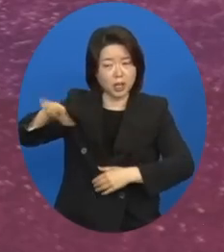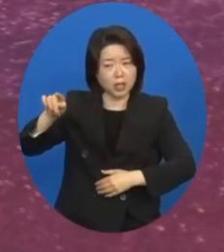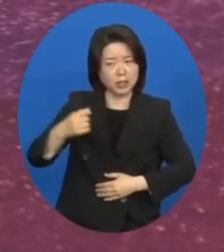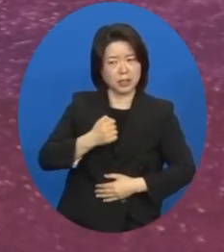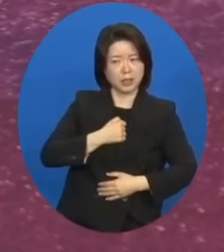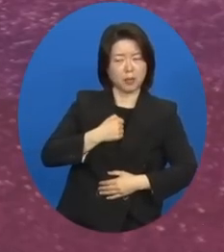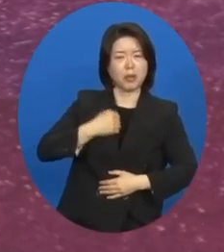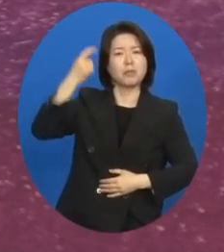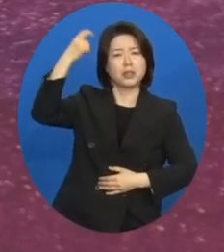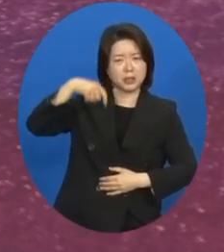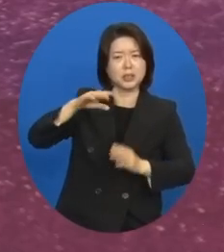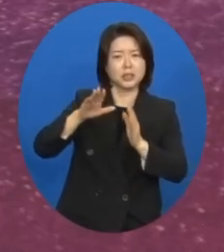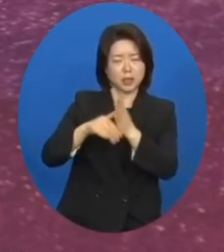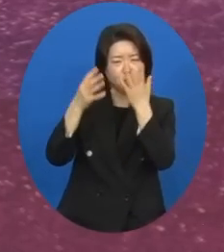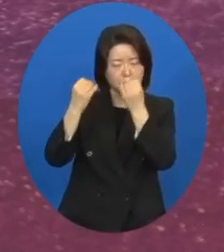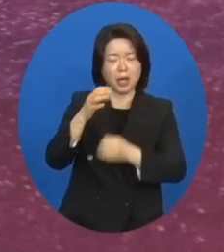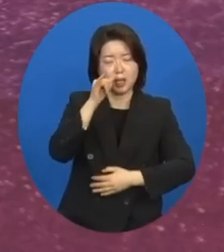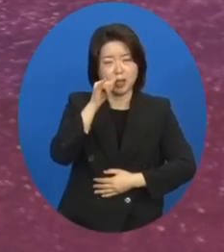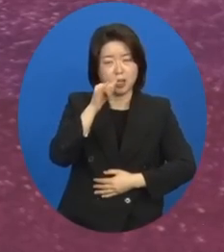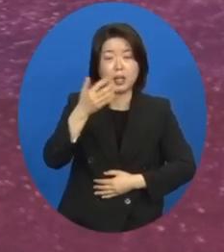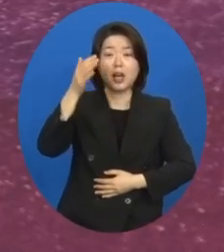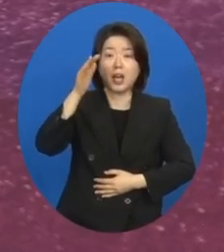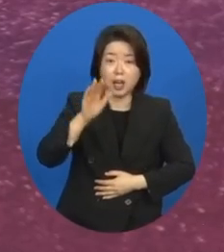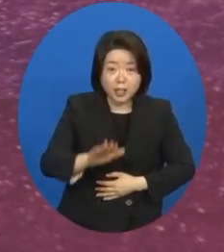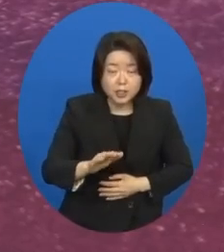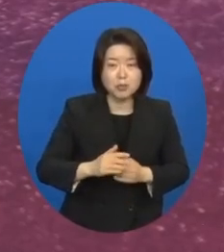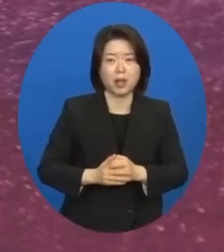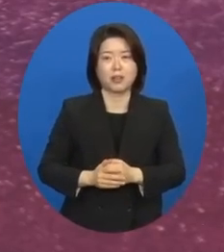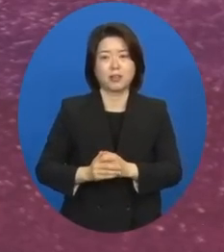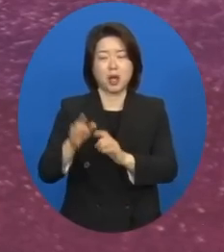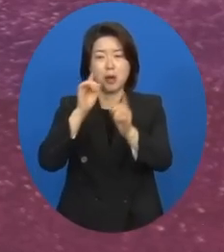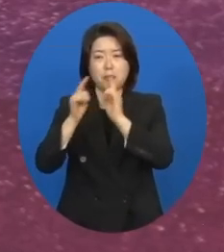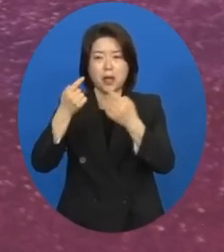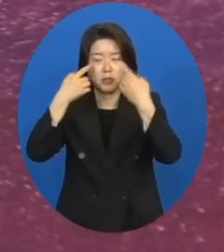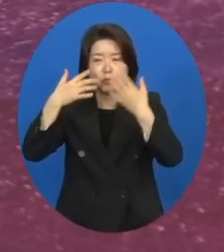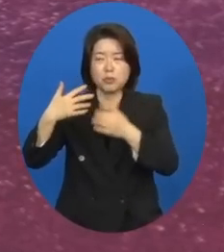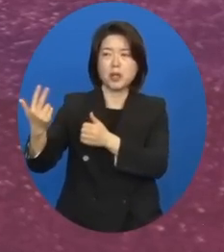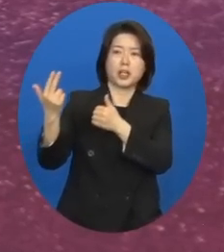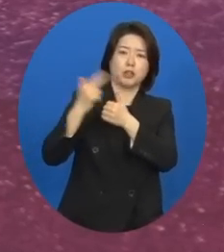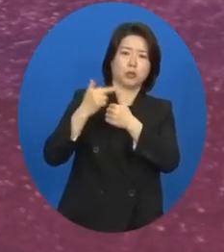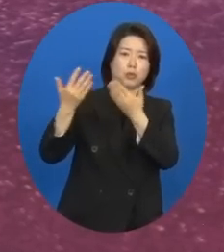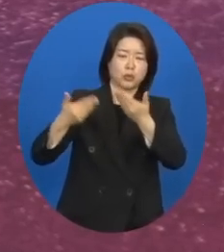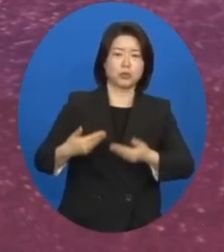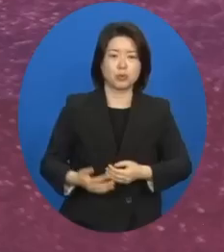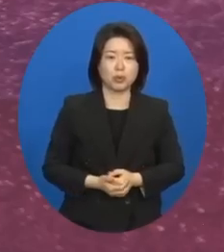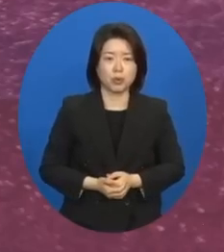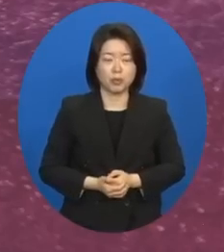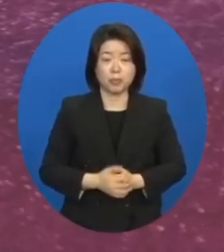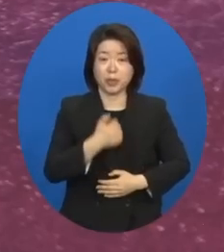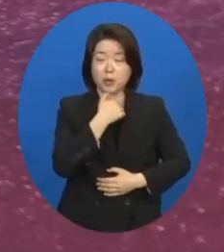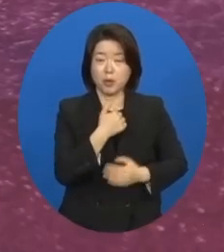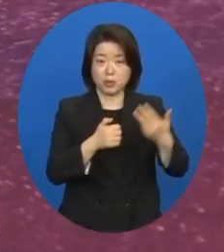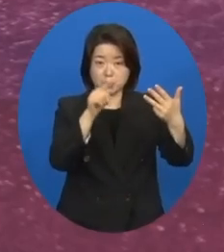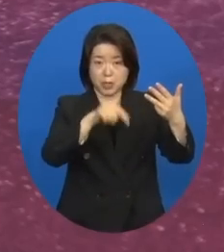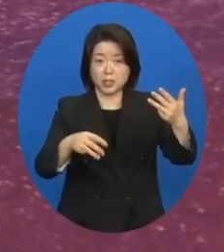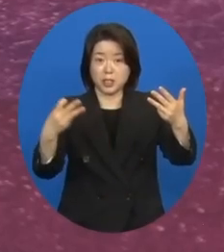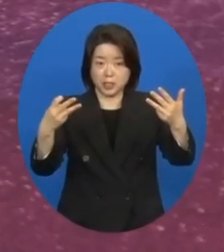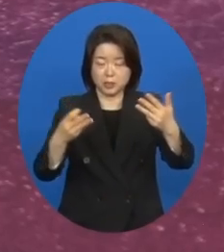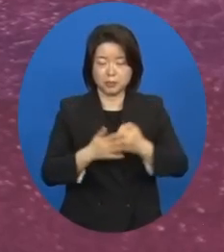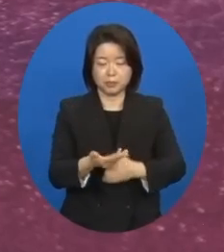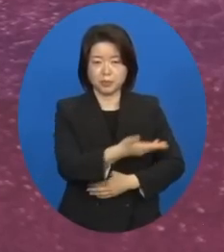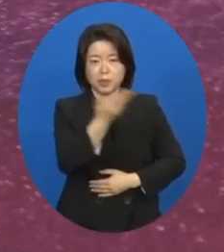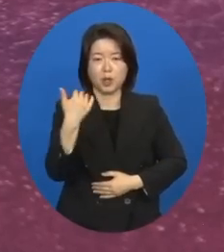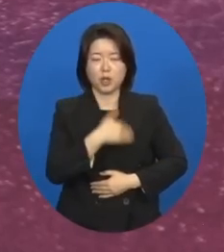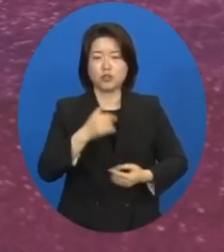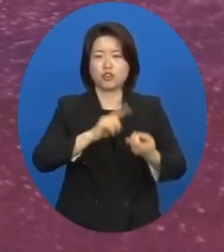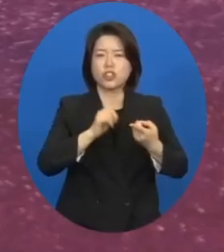않습니까? 그런데 여러분, 말씀 분명하게 우리에게 도전합니다. 로마서 8장 13절은 이렇게 선포합니다. 너희가